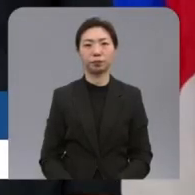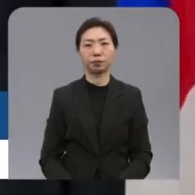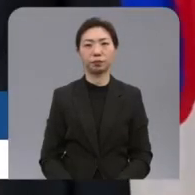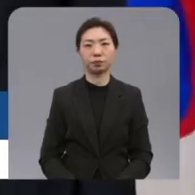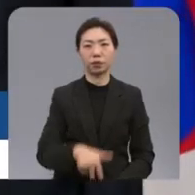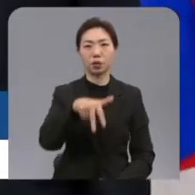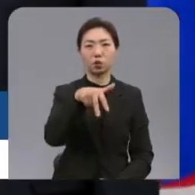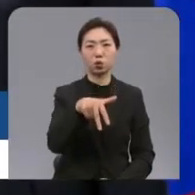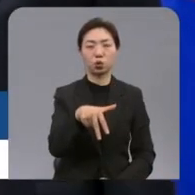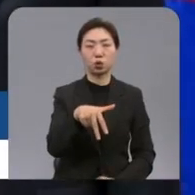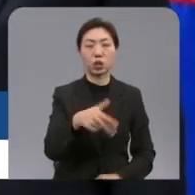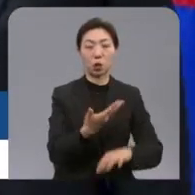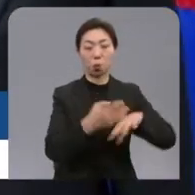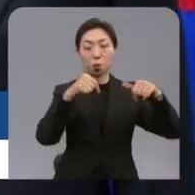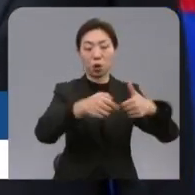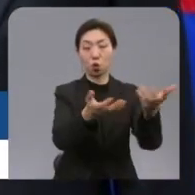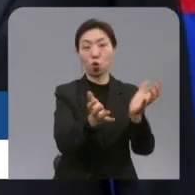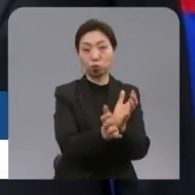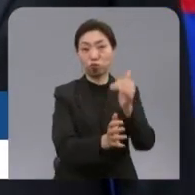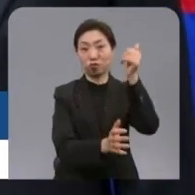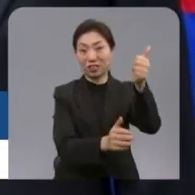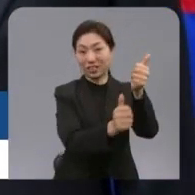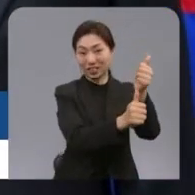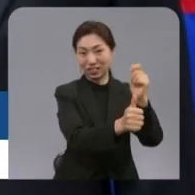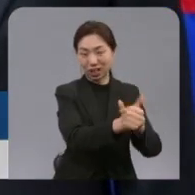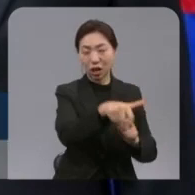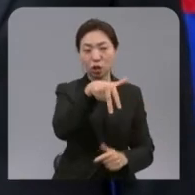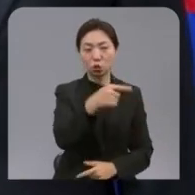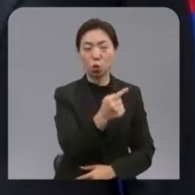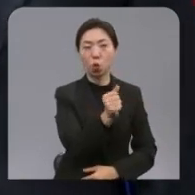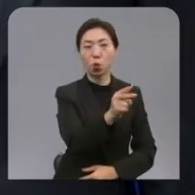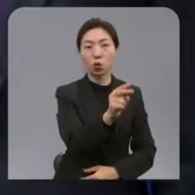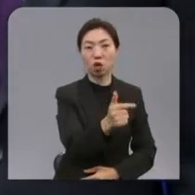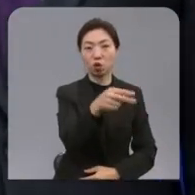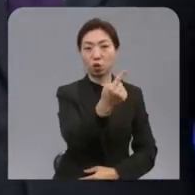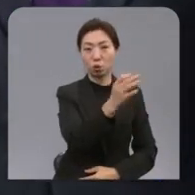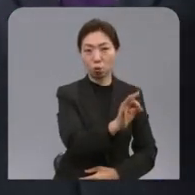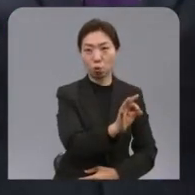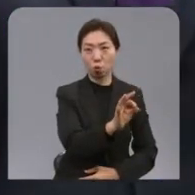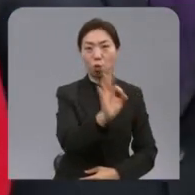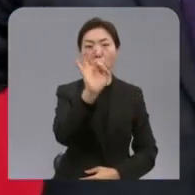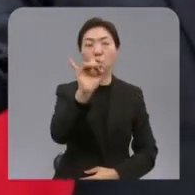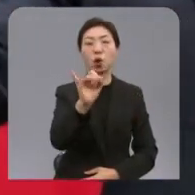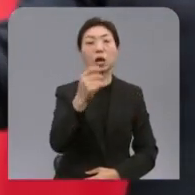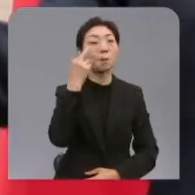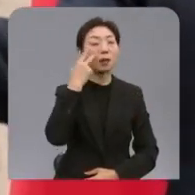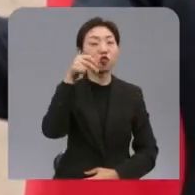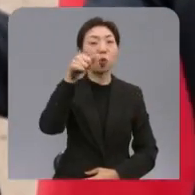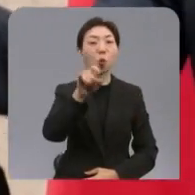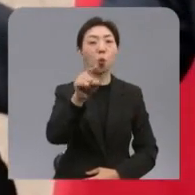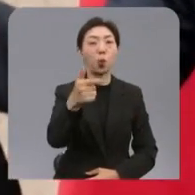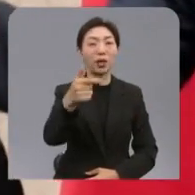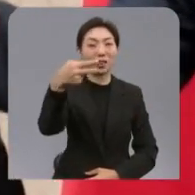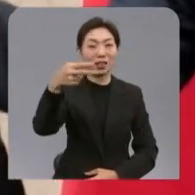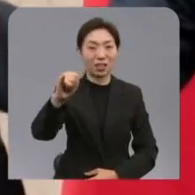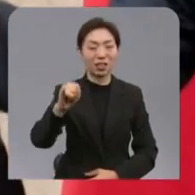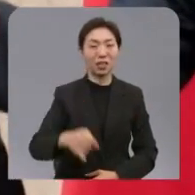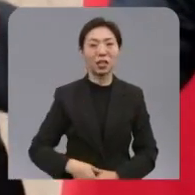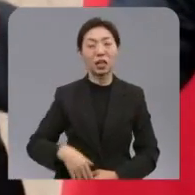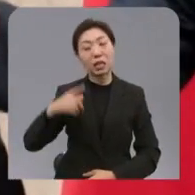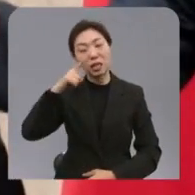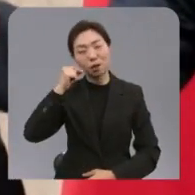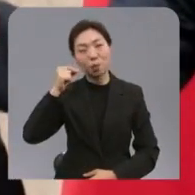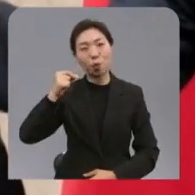韓日米の外務次官協議がアメリカのワシントンで現地時間の13日開かれ北韓の各